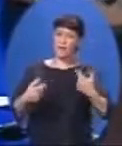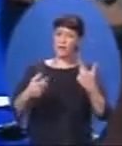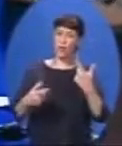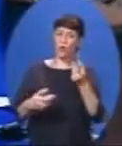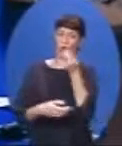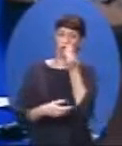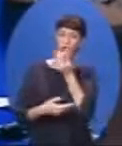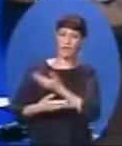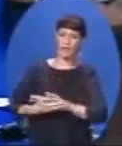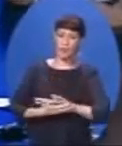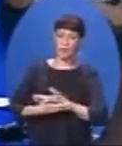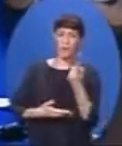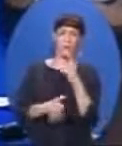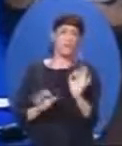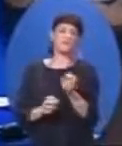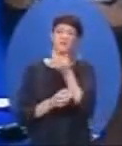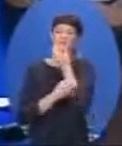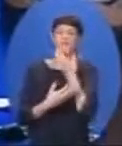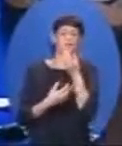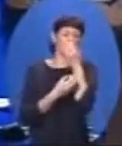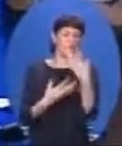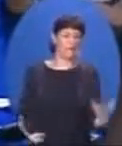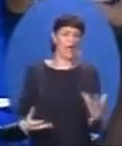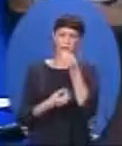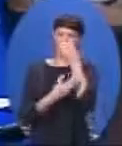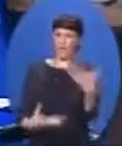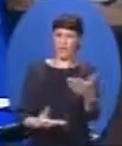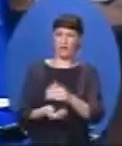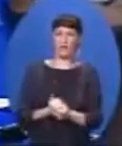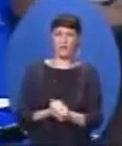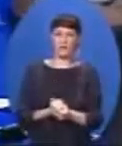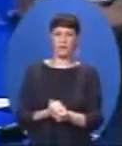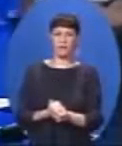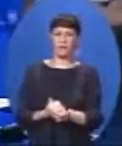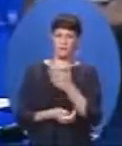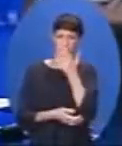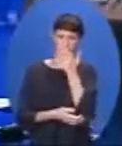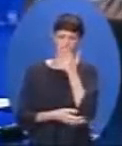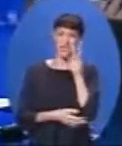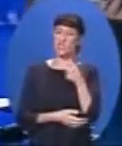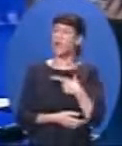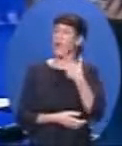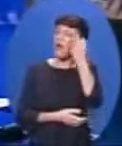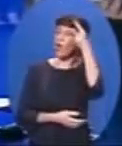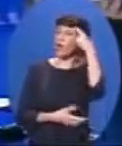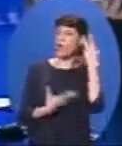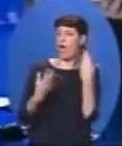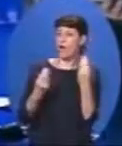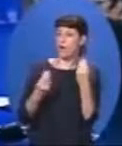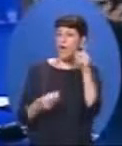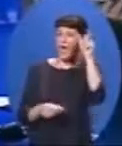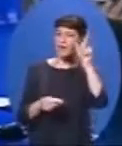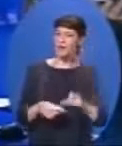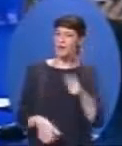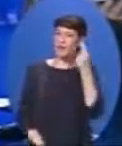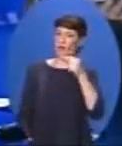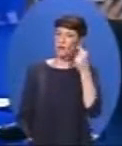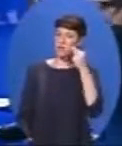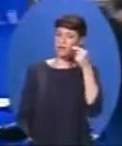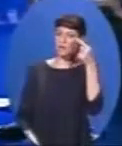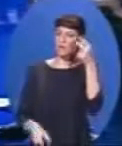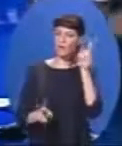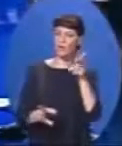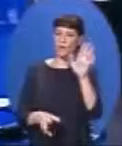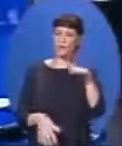לעמוד אצלי, אתה יודע מה? זה ממש נהדר, יש לי רעיונות נפלאים בשבילך. יוצא מן הכלל. רוזנשטיין יכול לפרסם איזה, אני מכיר